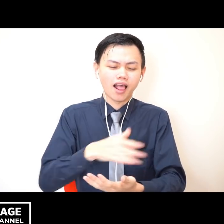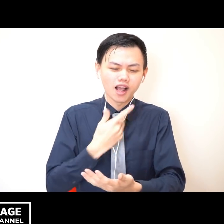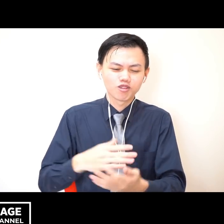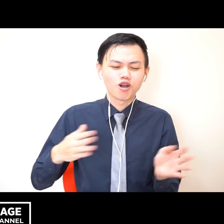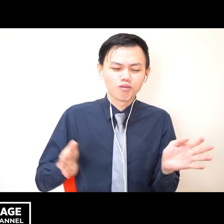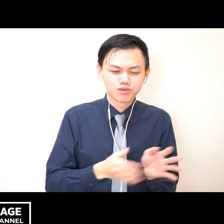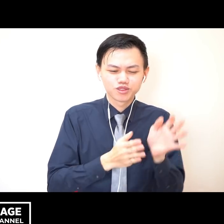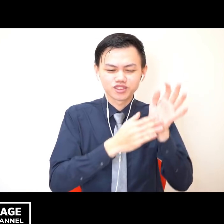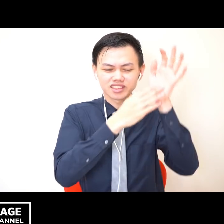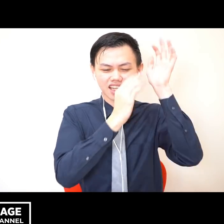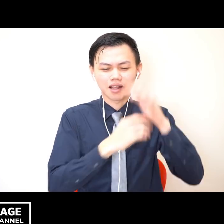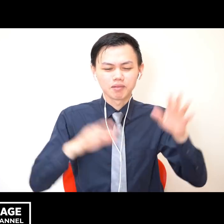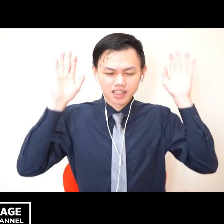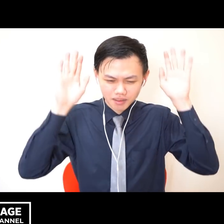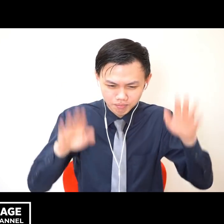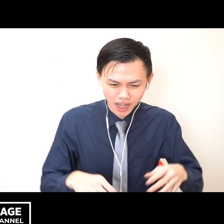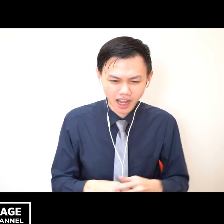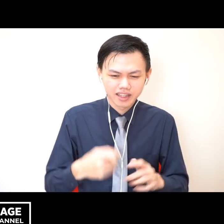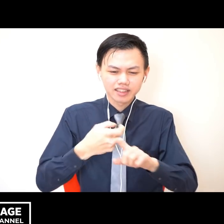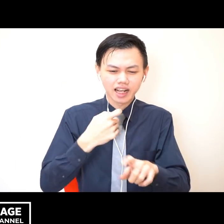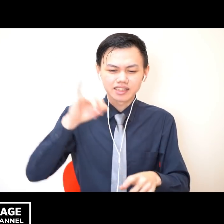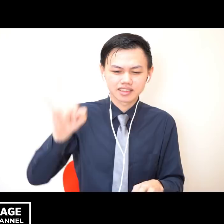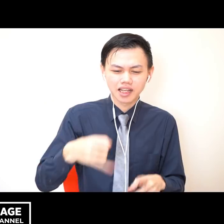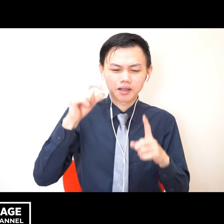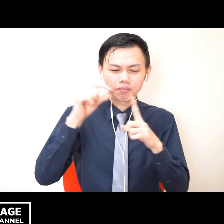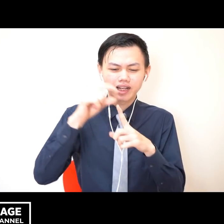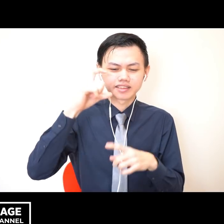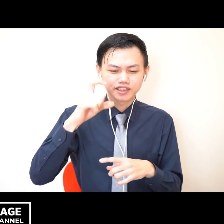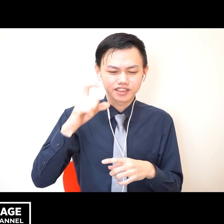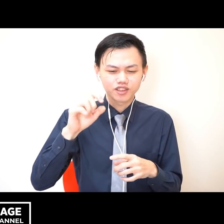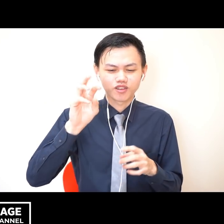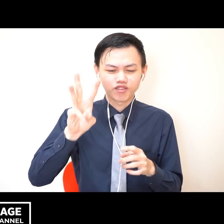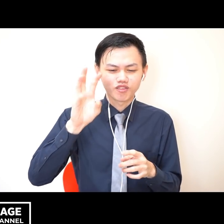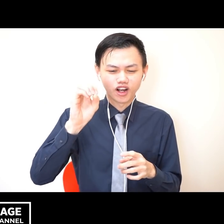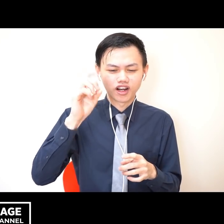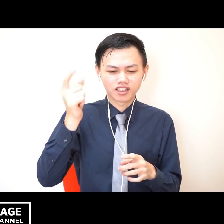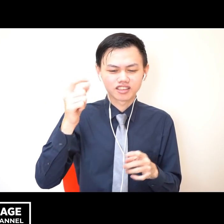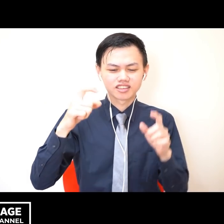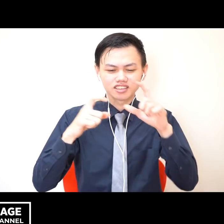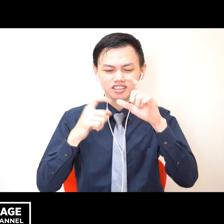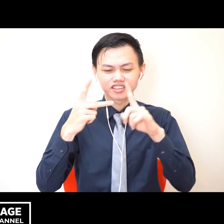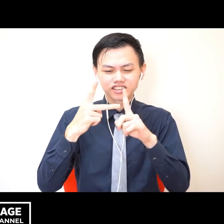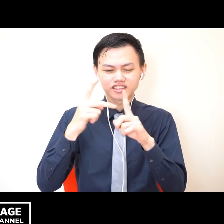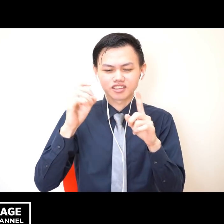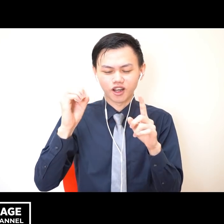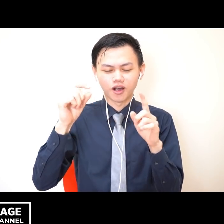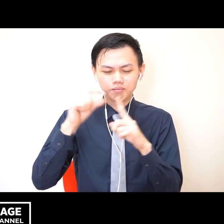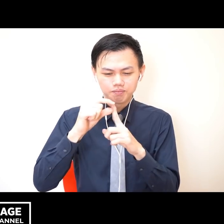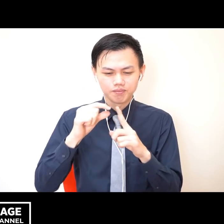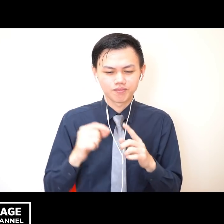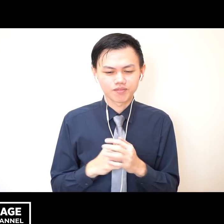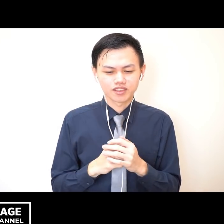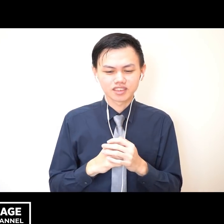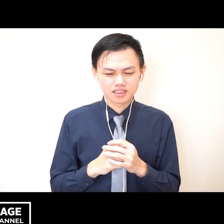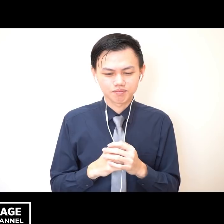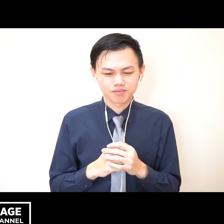dikatakan begitu. Yesus berkata, dengan demikian semua orang akan tahu, dunia akan tahu bahwa kamu adalah